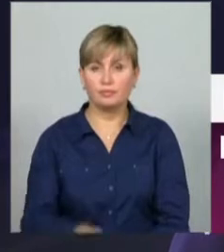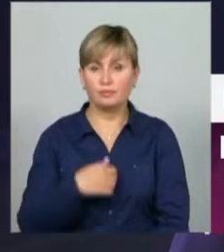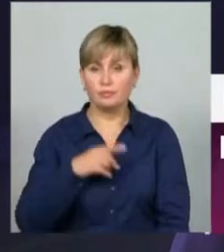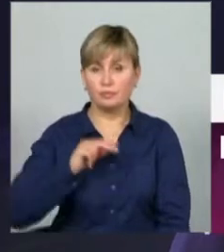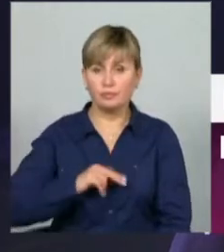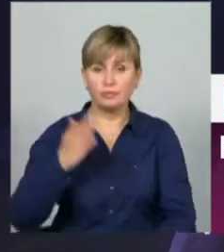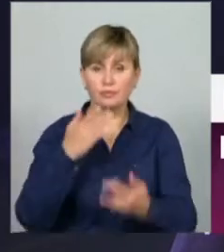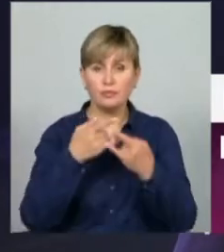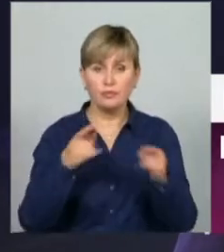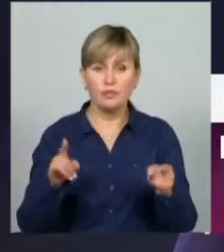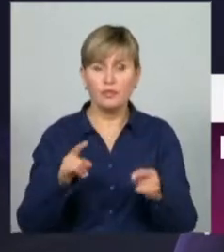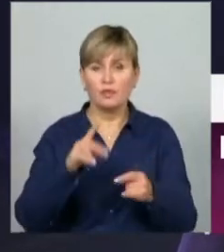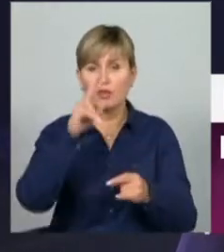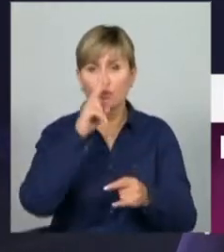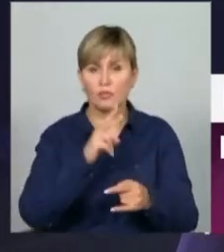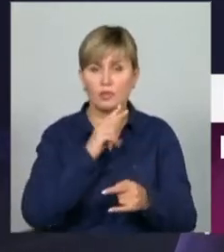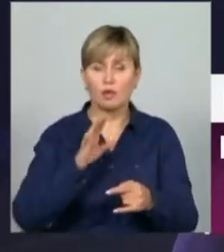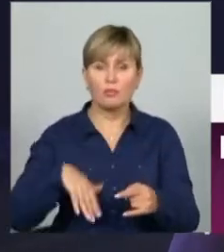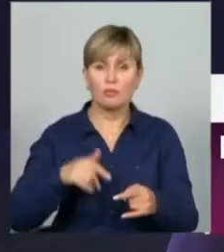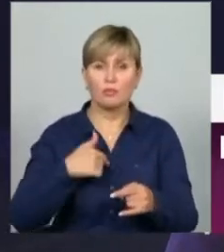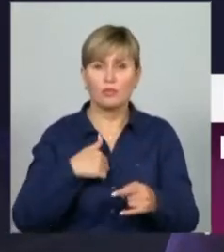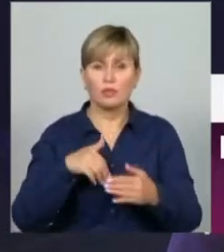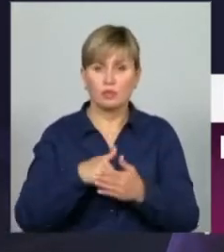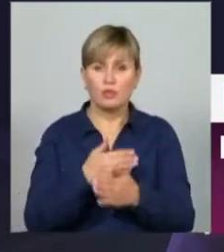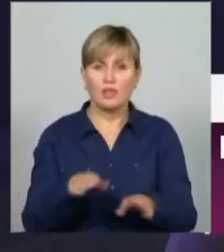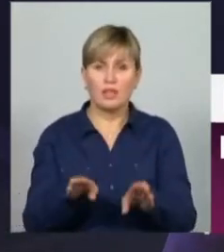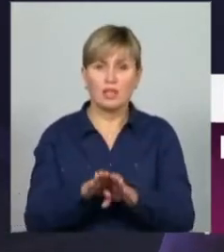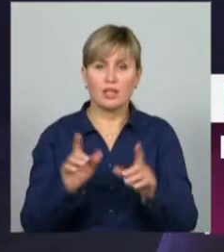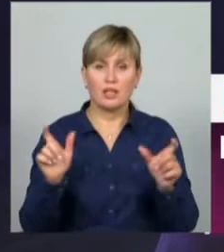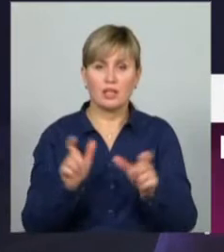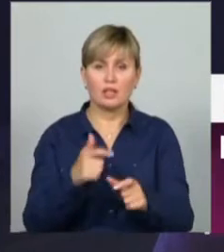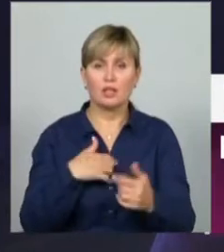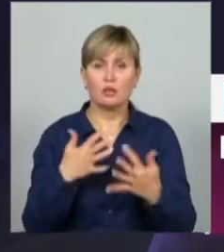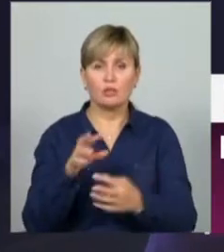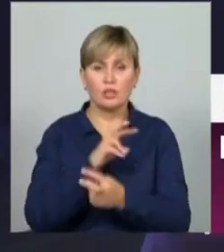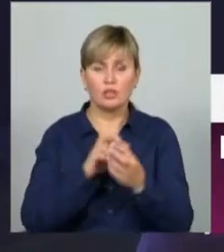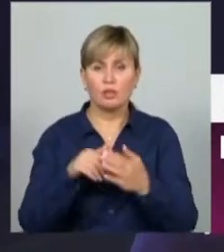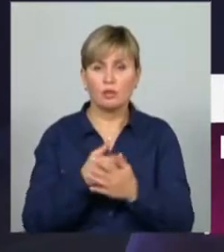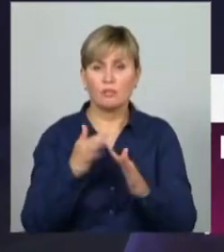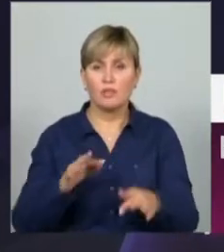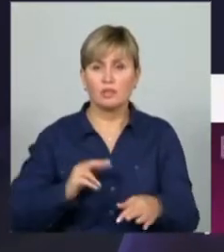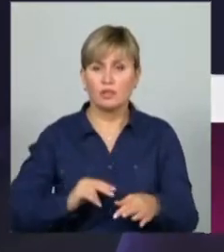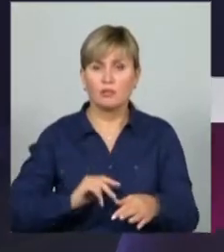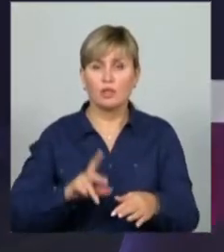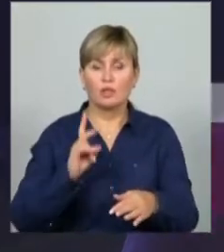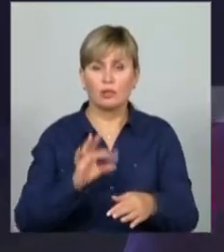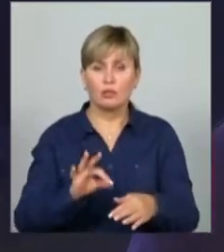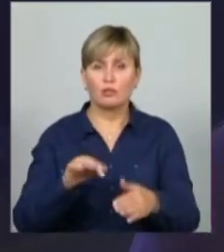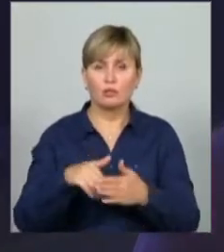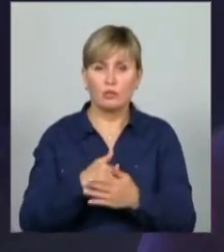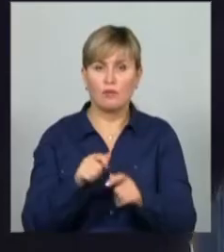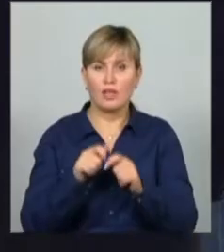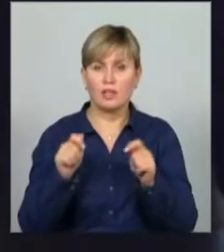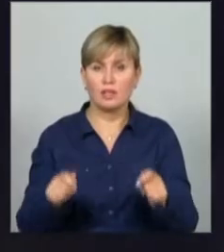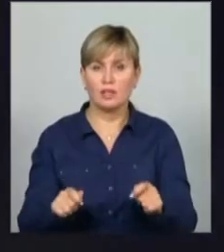этом кинотеатре буквально пару месяцев, а затем его снова закрыли на карантин. Я уже искал новое место работы, но, к счастью, его снова